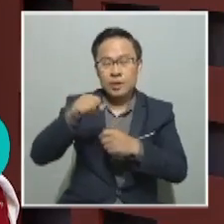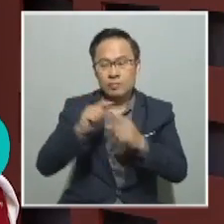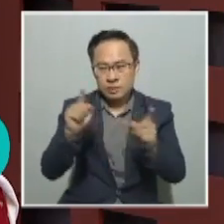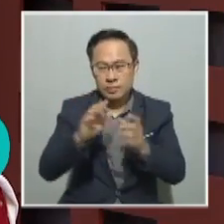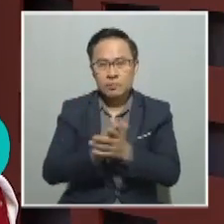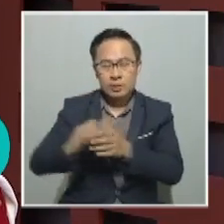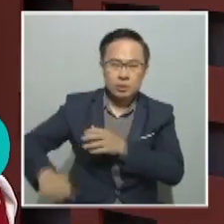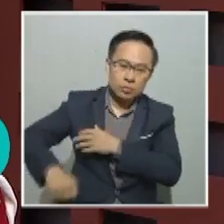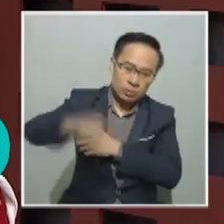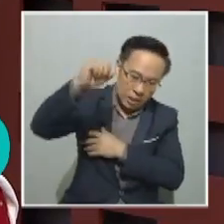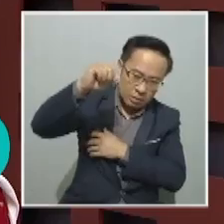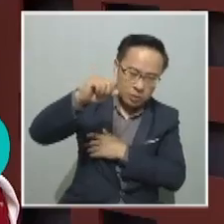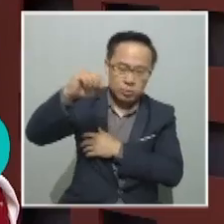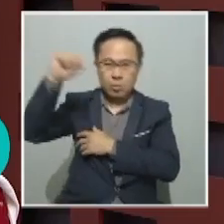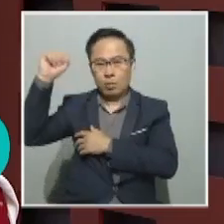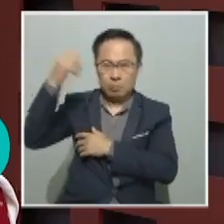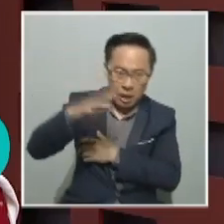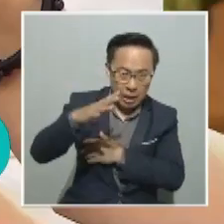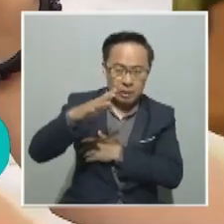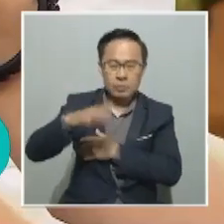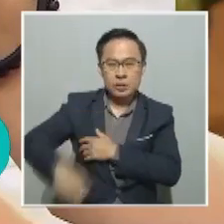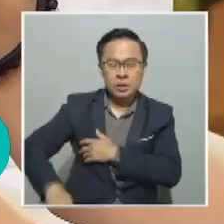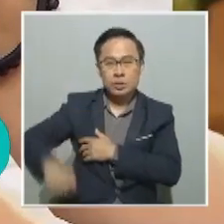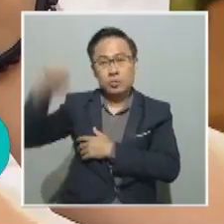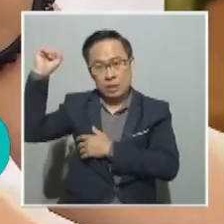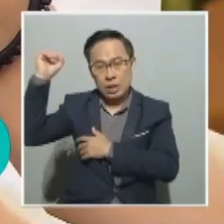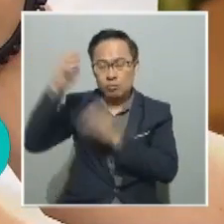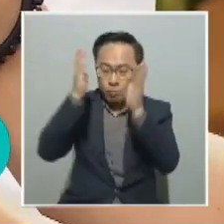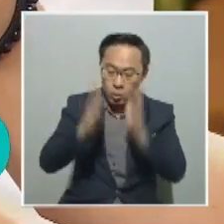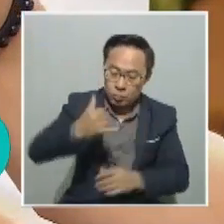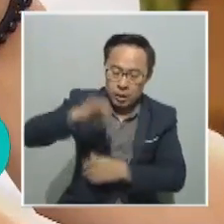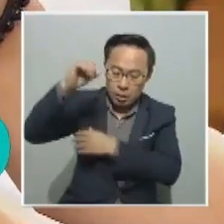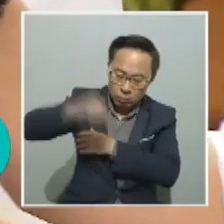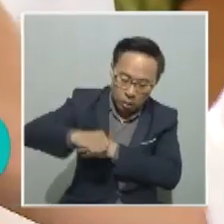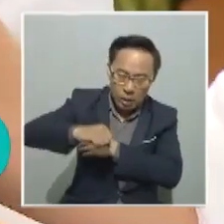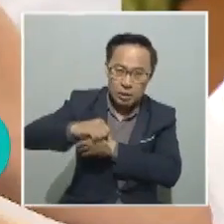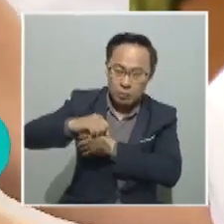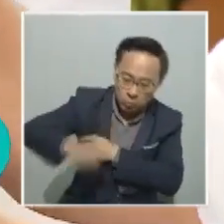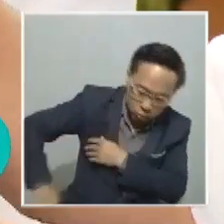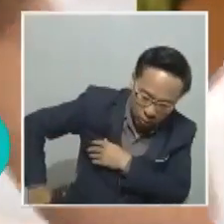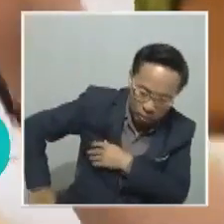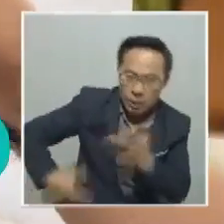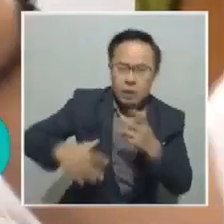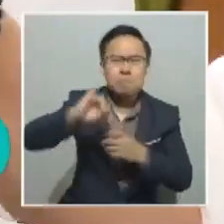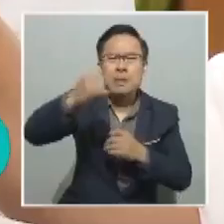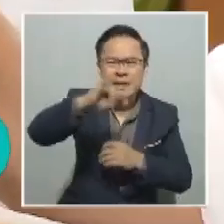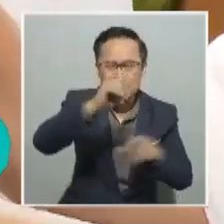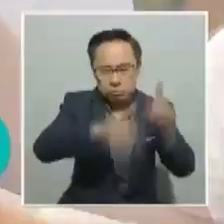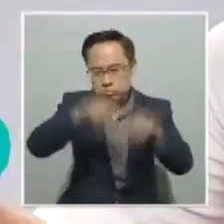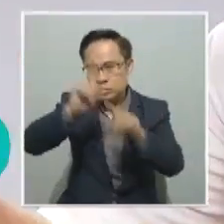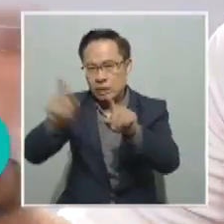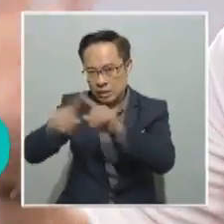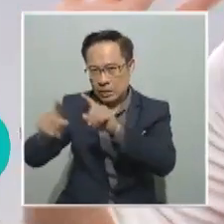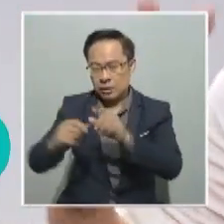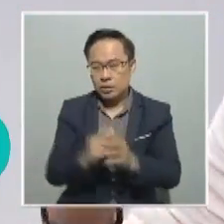ขาจะติดเป็นบางองศา ติดแค่บางมุม ใช่ ติดแค่บางมุมคือปกติเหวี่ยงไปได้หมดแต่มันจะมีบางมุมที่เหวี่ยงไปไม่ได ้ใช ่ ซึ่งของผู้หญิงเนี่ยที่